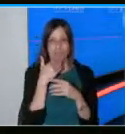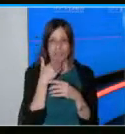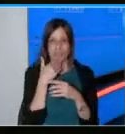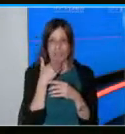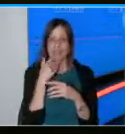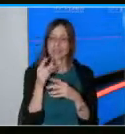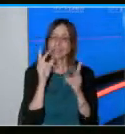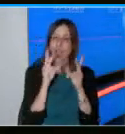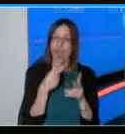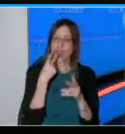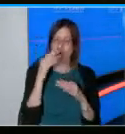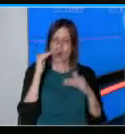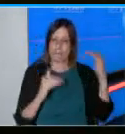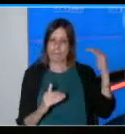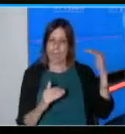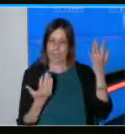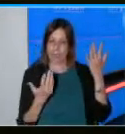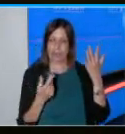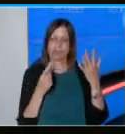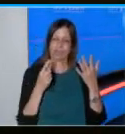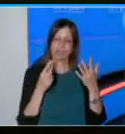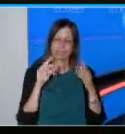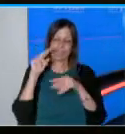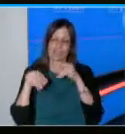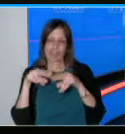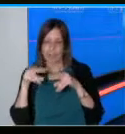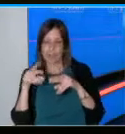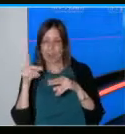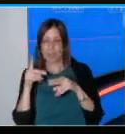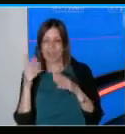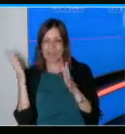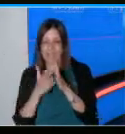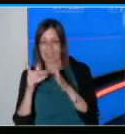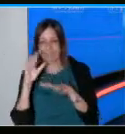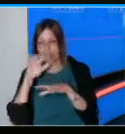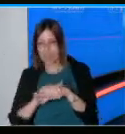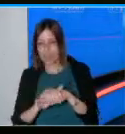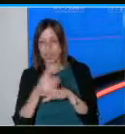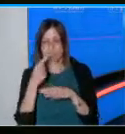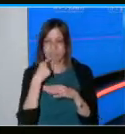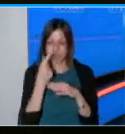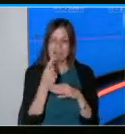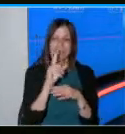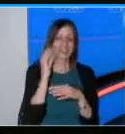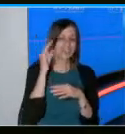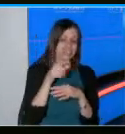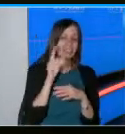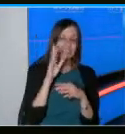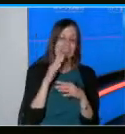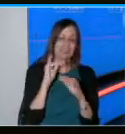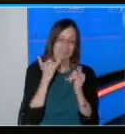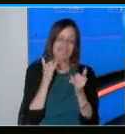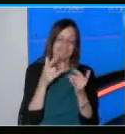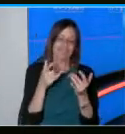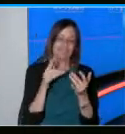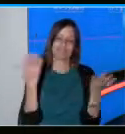אתה יכול לראות את הפער בין הטיפול גם בתיקים והפענוח. כן. מה שאומרת וואטפה, הוא רק מאשש את